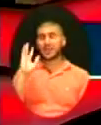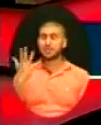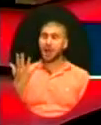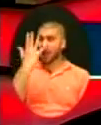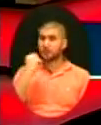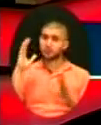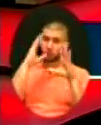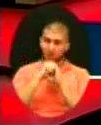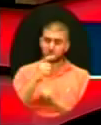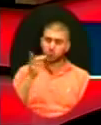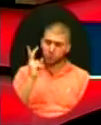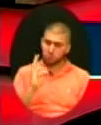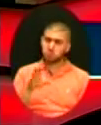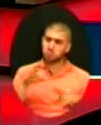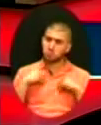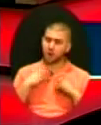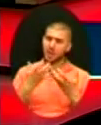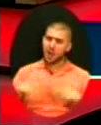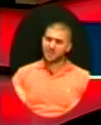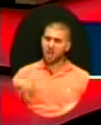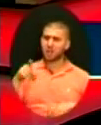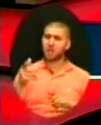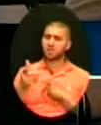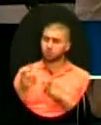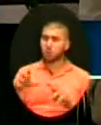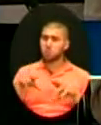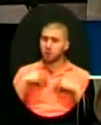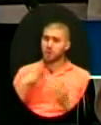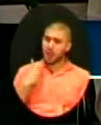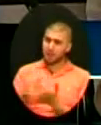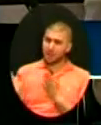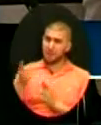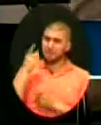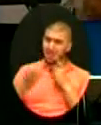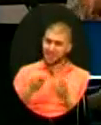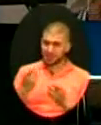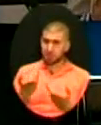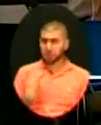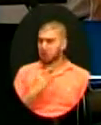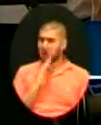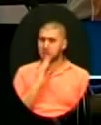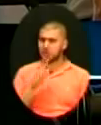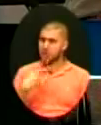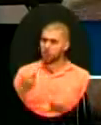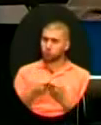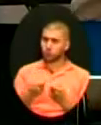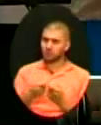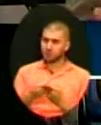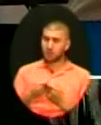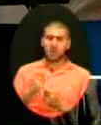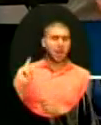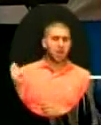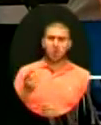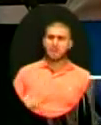יודע שהוא מוכן לפרז את הנשק שלו, ומוכן להיפטר מהטילים שלו, אין לנו שום בעיה להיות שותפים